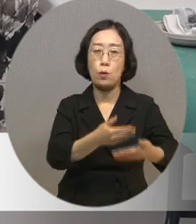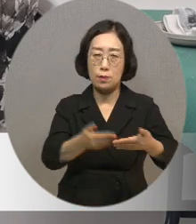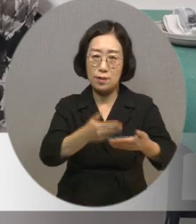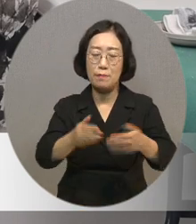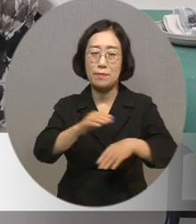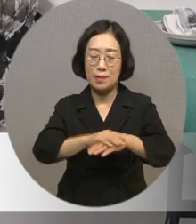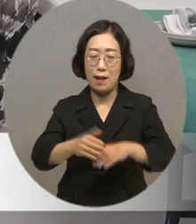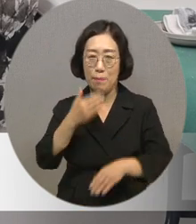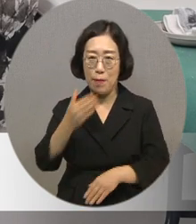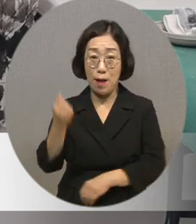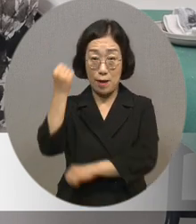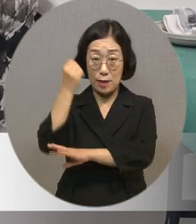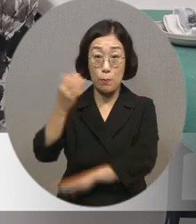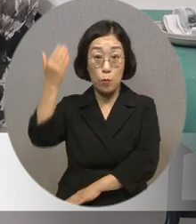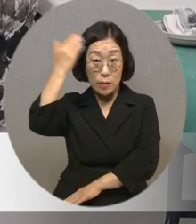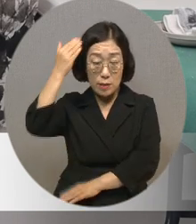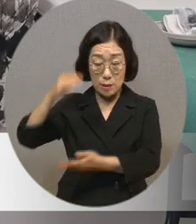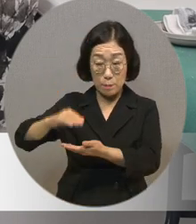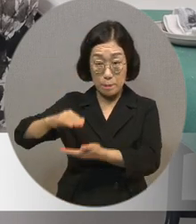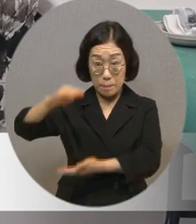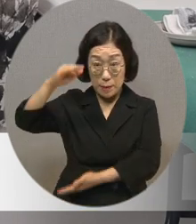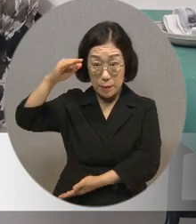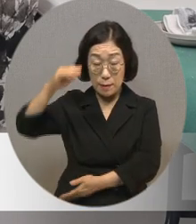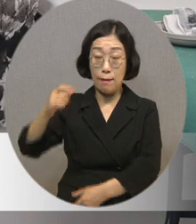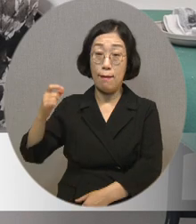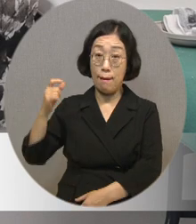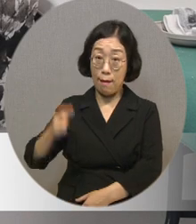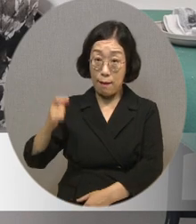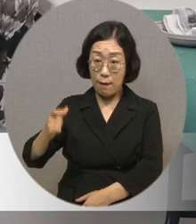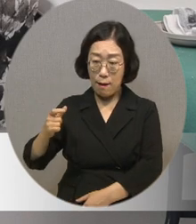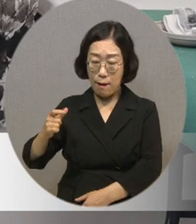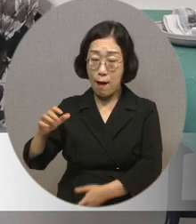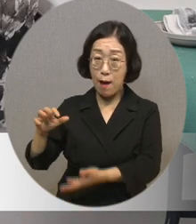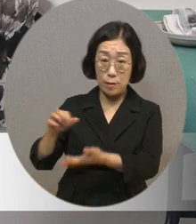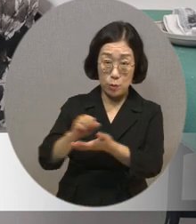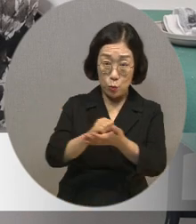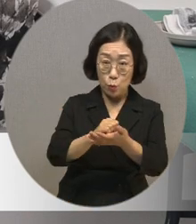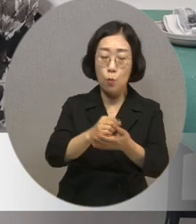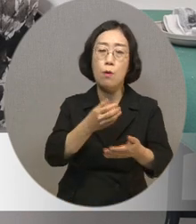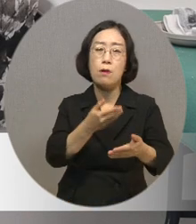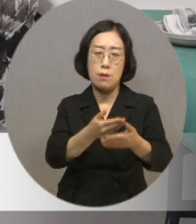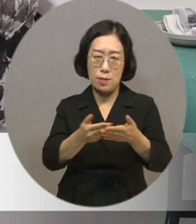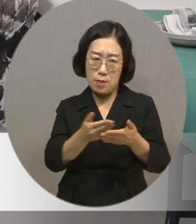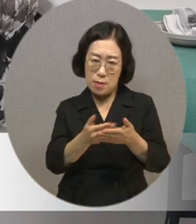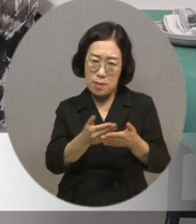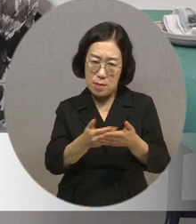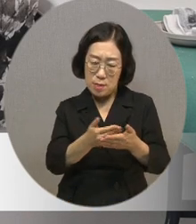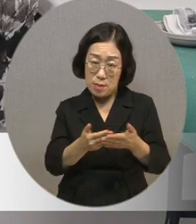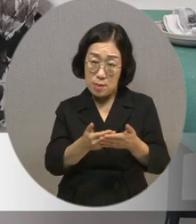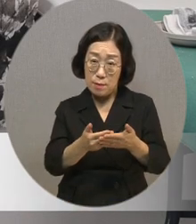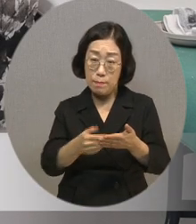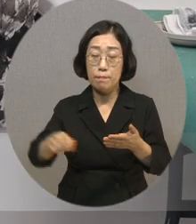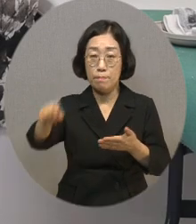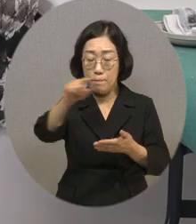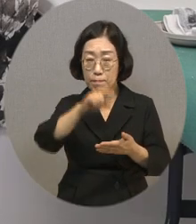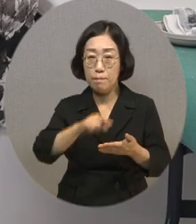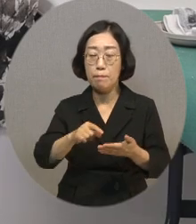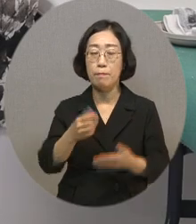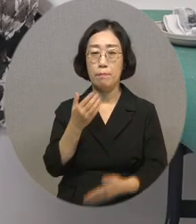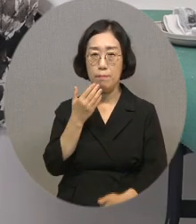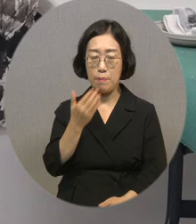인문학적 소양이 마음에 깃들어 있어야 그걸 바탕으로 해서 그림으로 표시를 했을 때